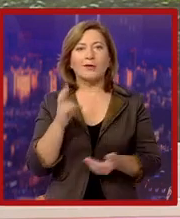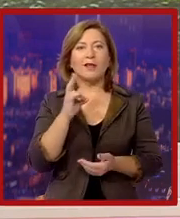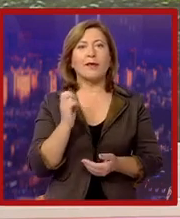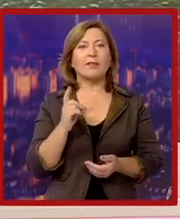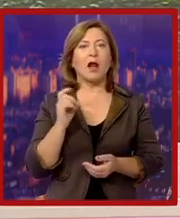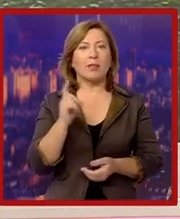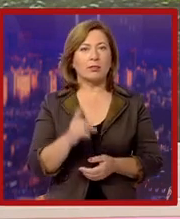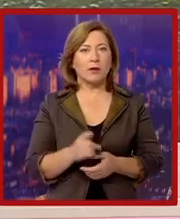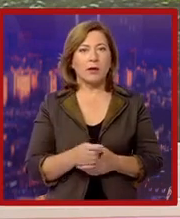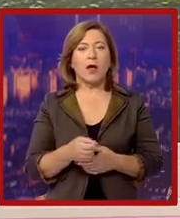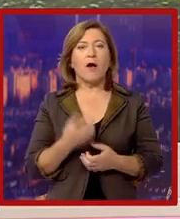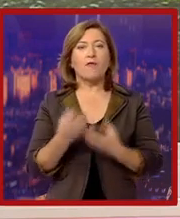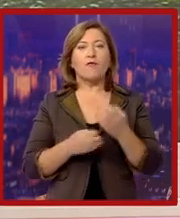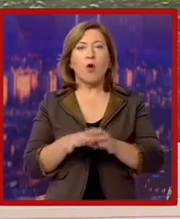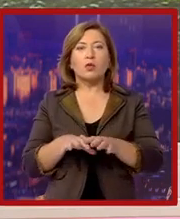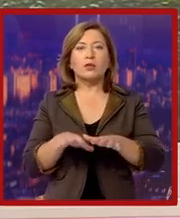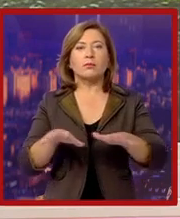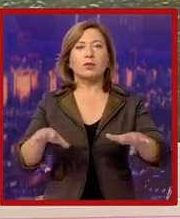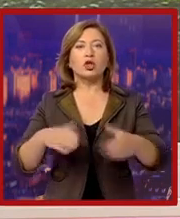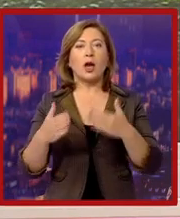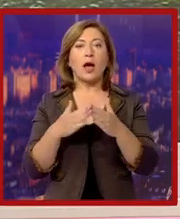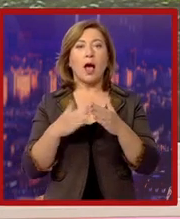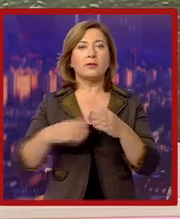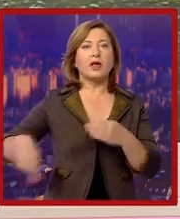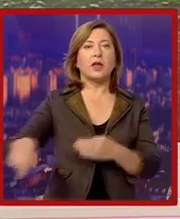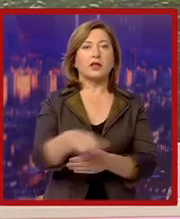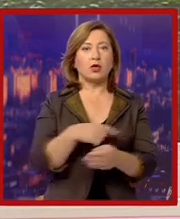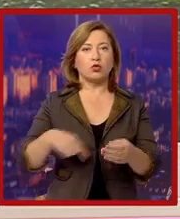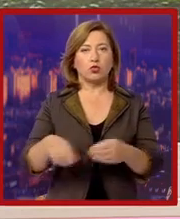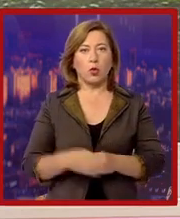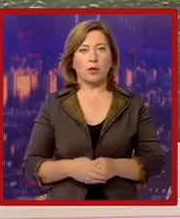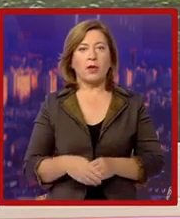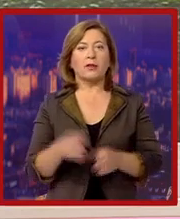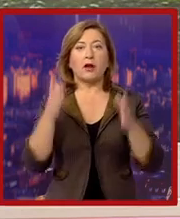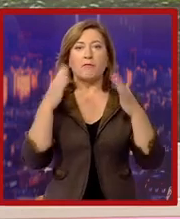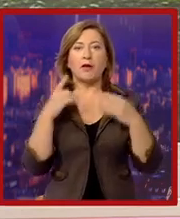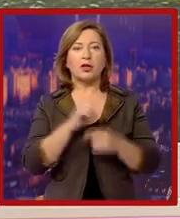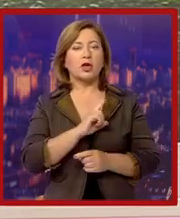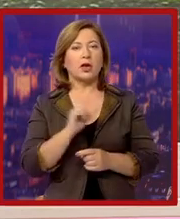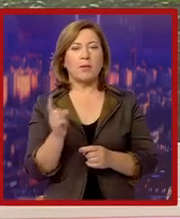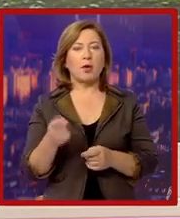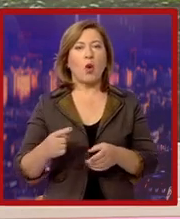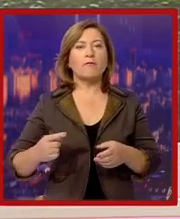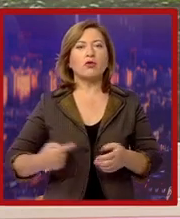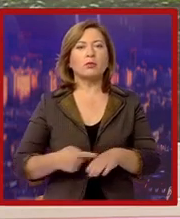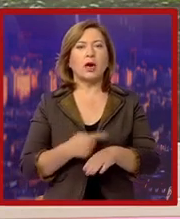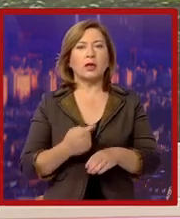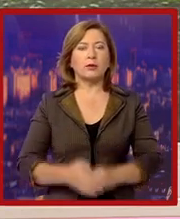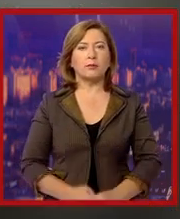funcționali, flăcările s-au extins și la casele din jur, înainte ca incendiul să fie stins de pompieri. Din fericire, nu au existat victime.